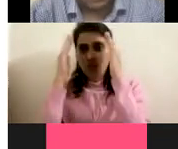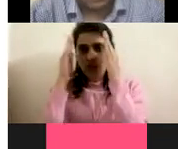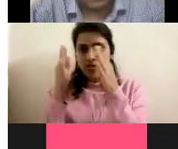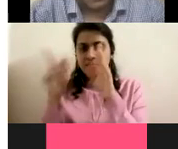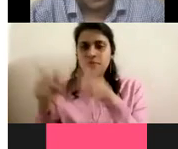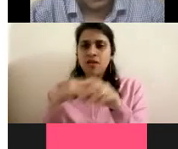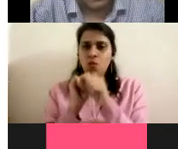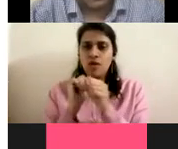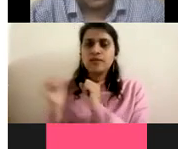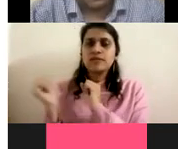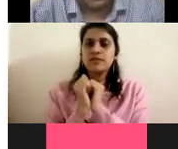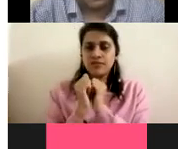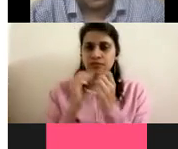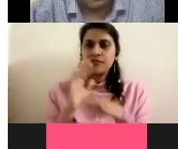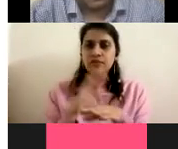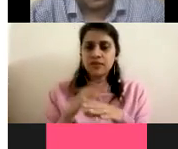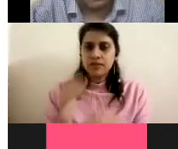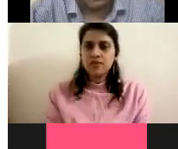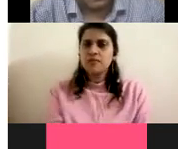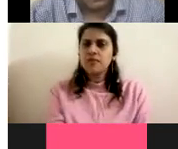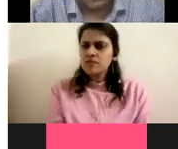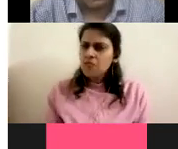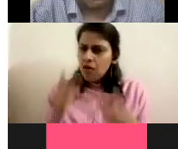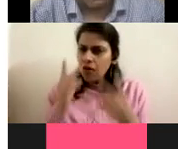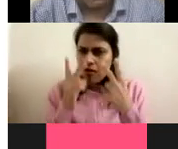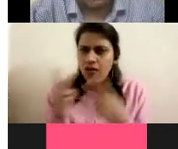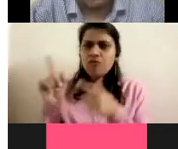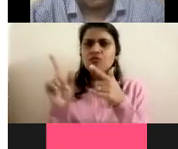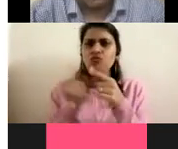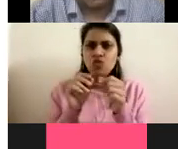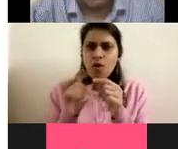तो मैंने डाइवर्सिटी देखी थी जॉब को लेके.